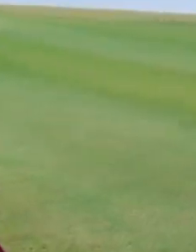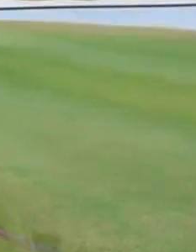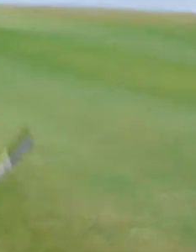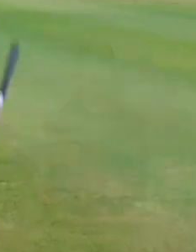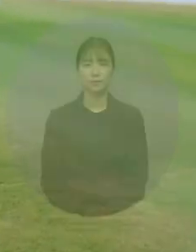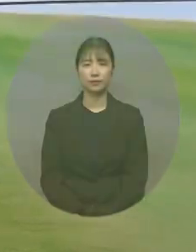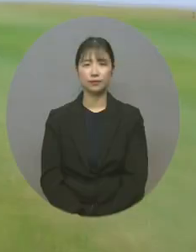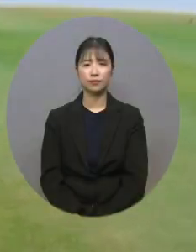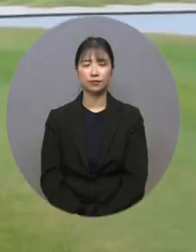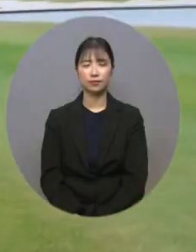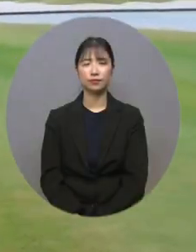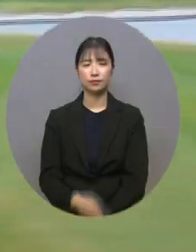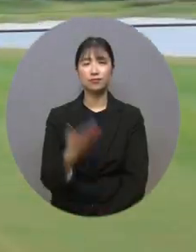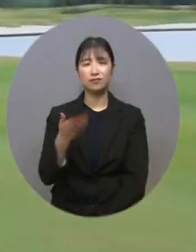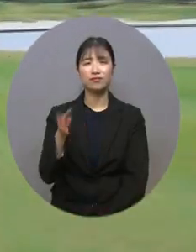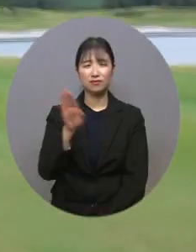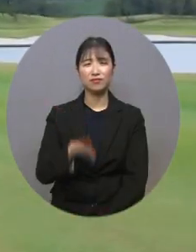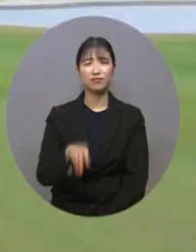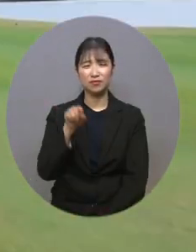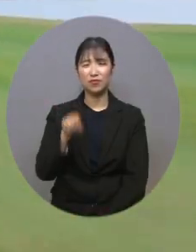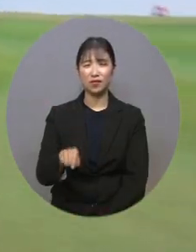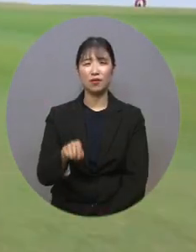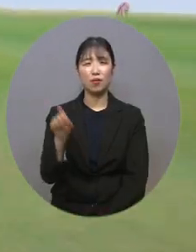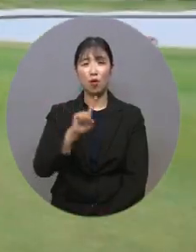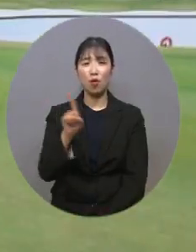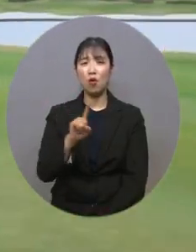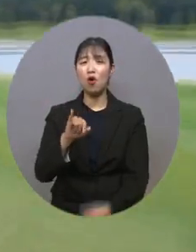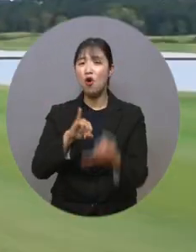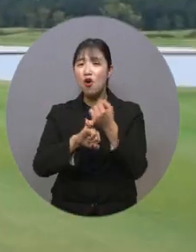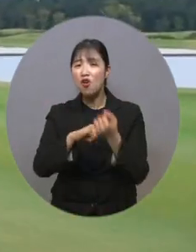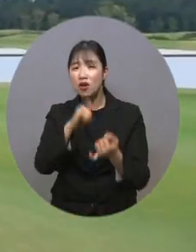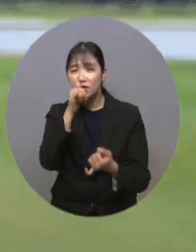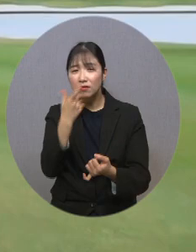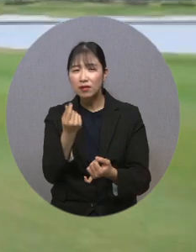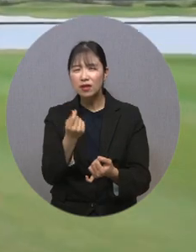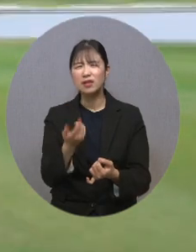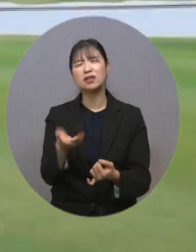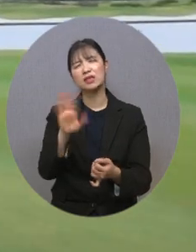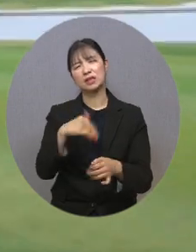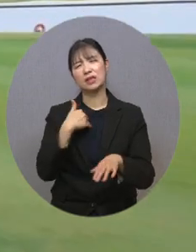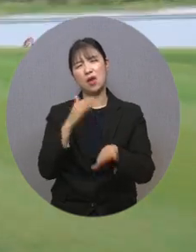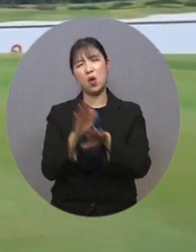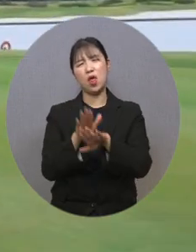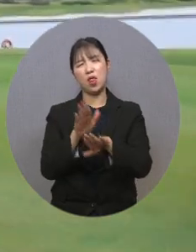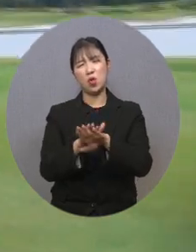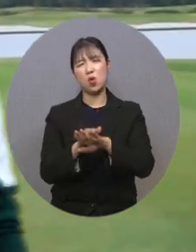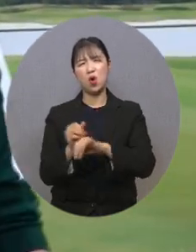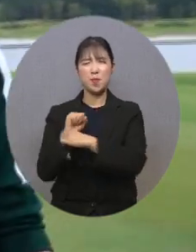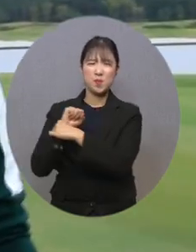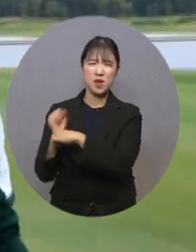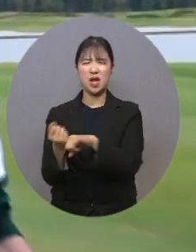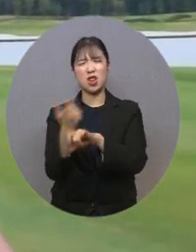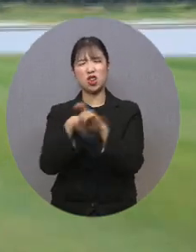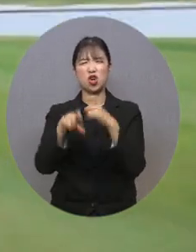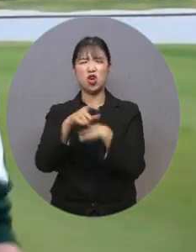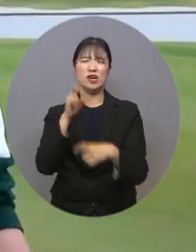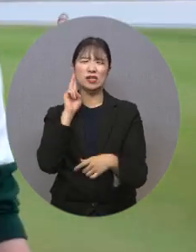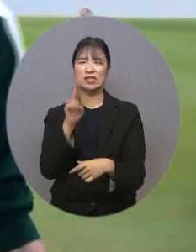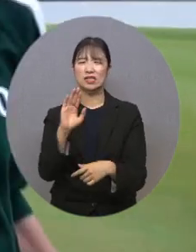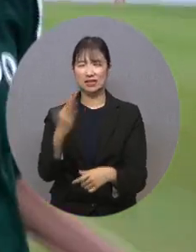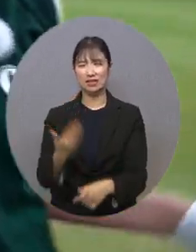근데 언니 이후랑 어차피 뭐 걸지 않았잖아요, 우리. 그치, 근데 나 왼쪽으로 치려고 그립을 좀 더 스트롱 잡았더니 더 당겨졌구나. 아.